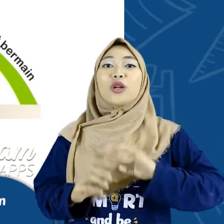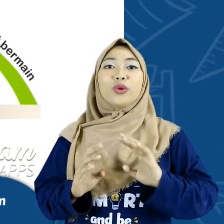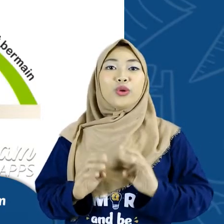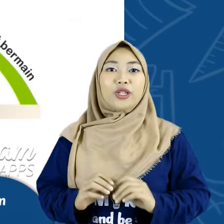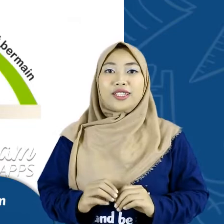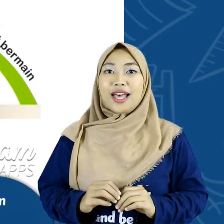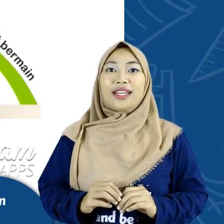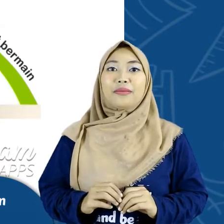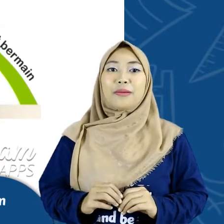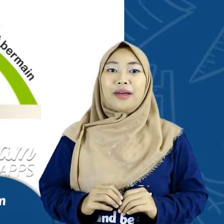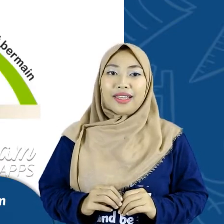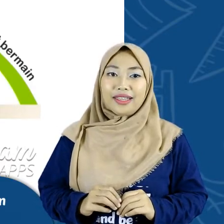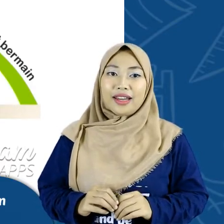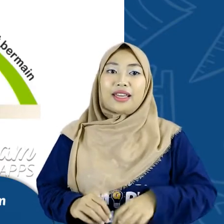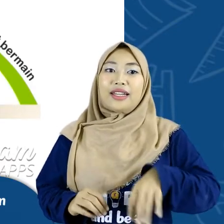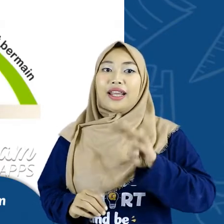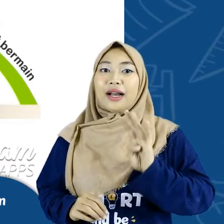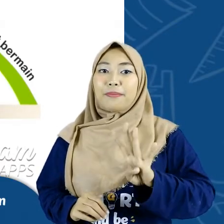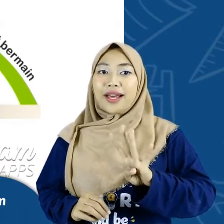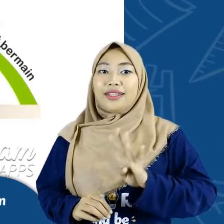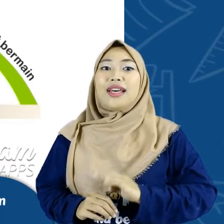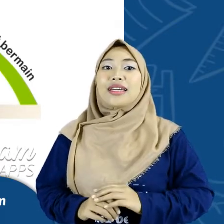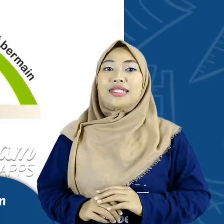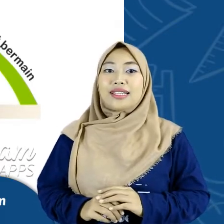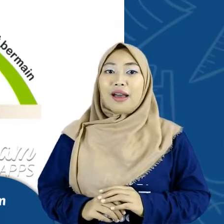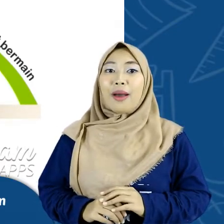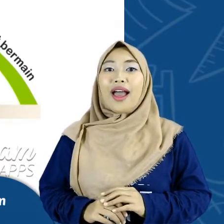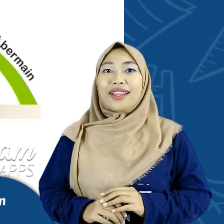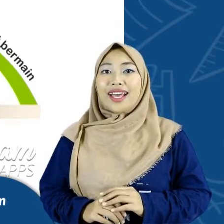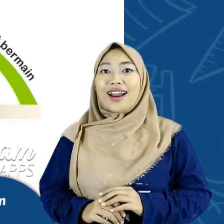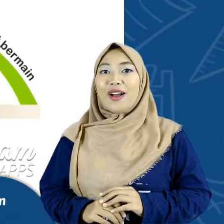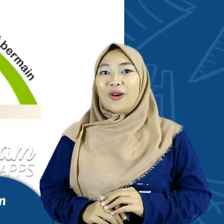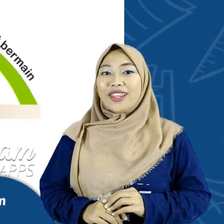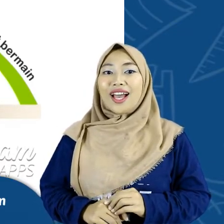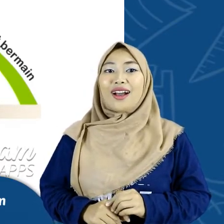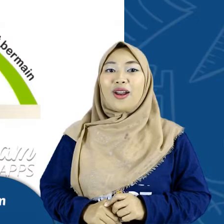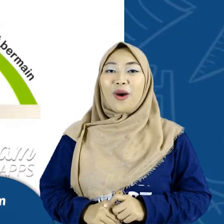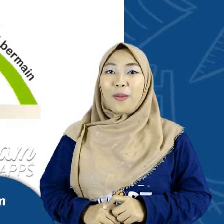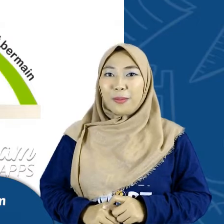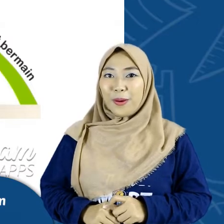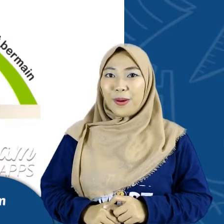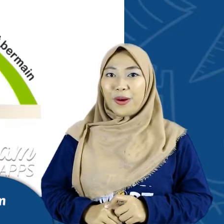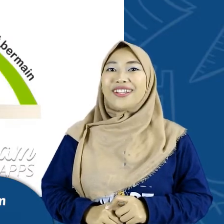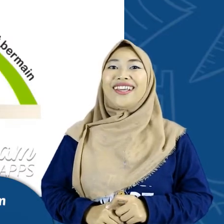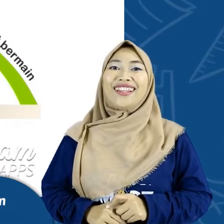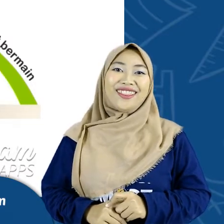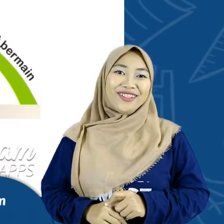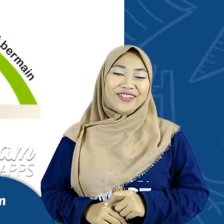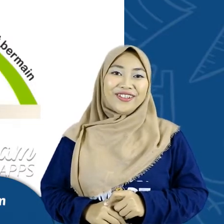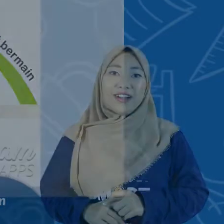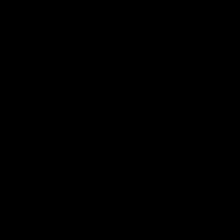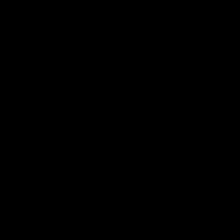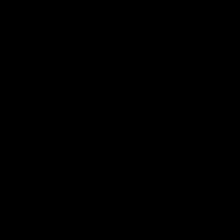ketiga, rukun saat bermain. Dan yang keempat, kerjasama antar anggota kelompok